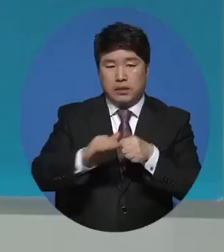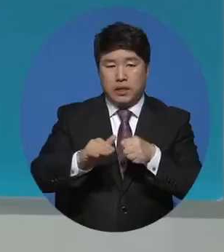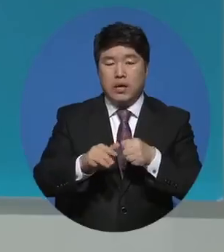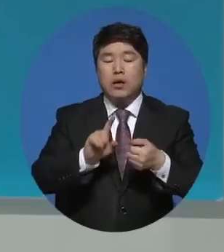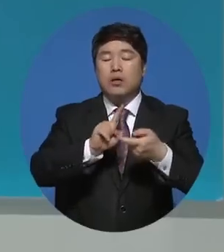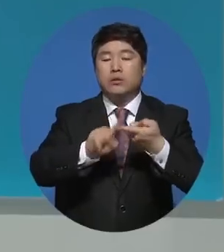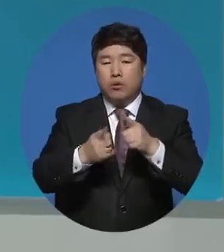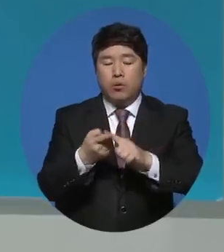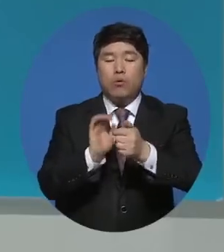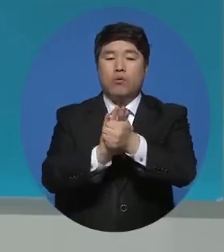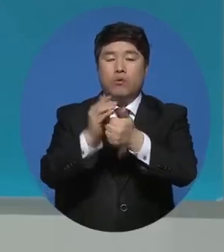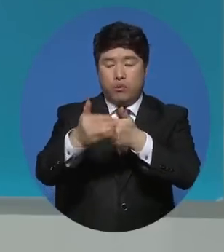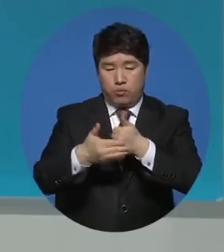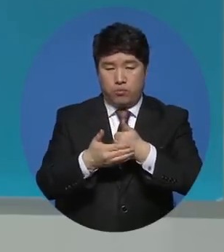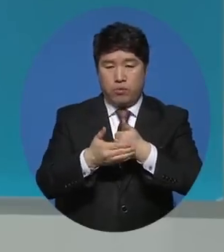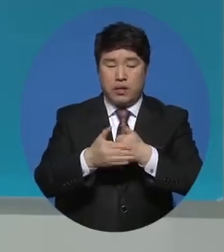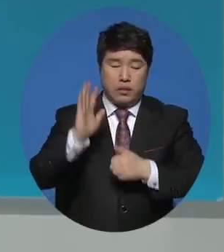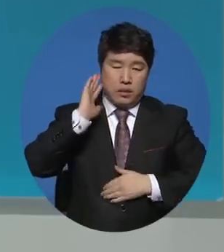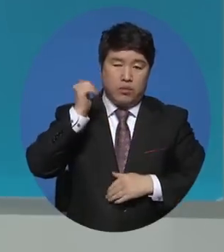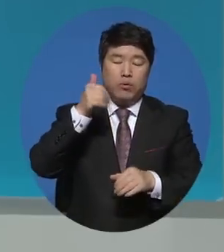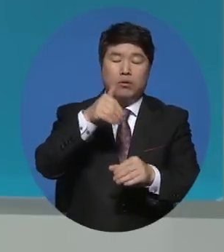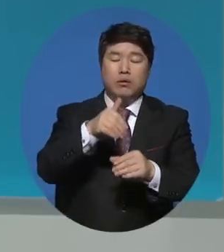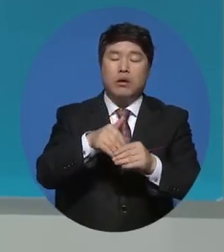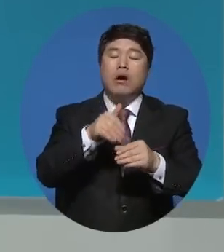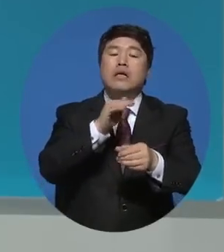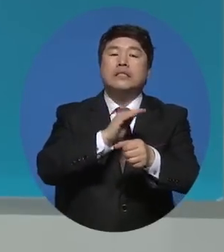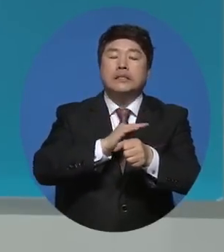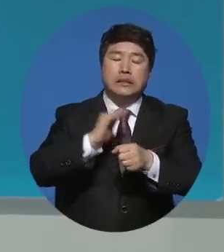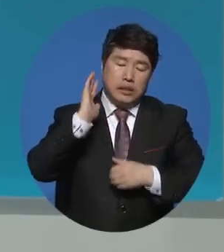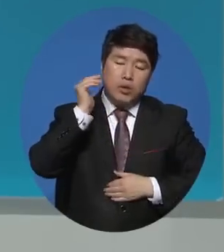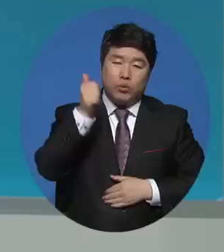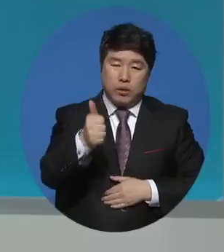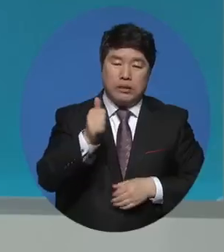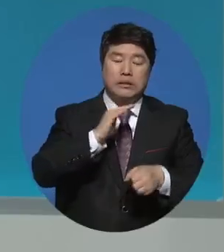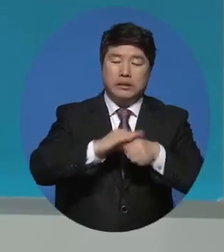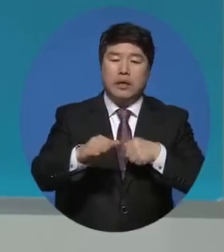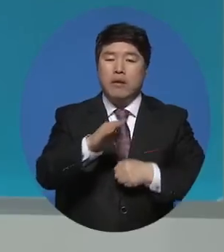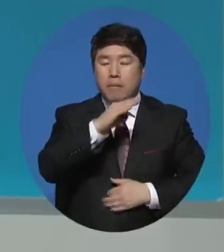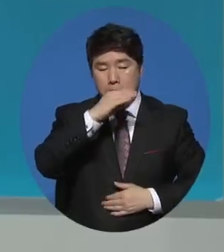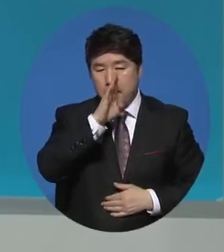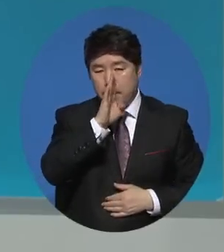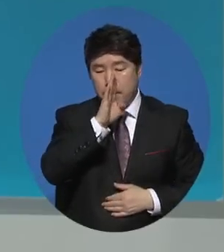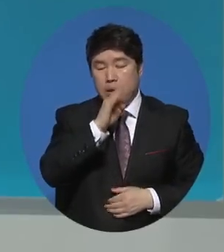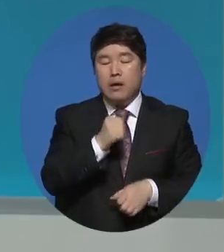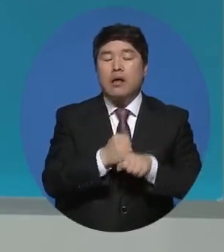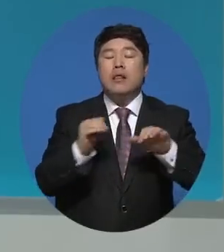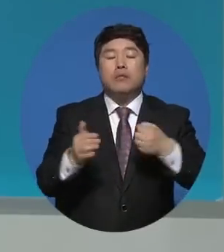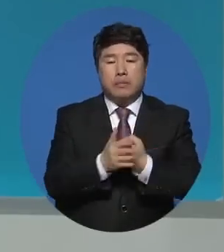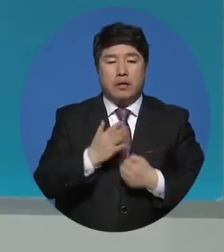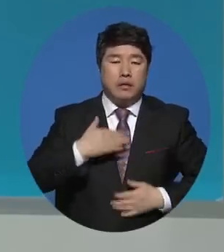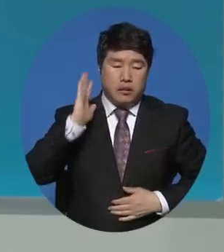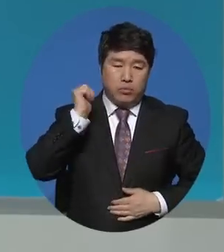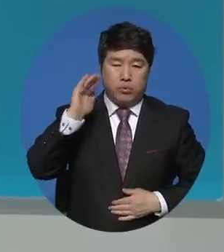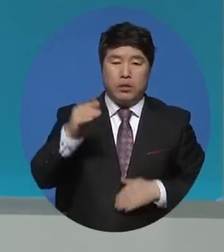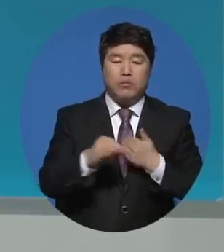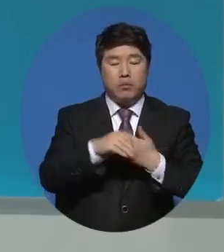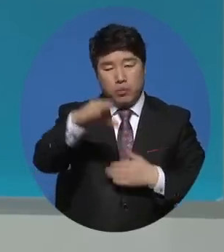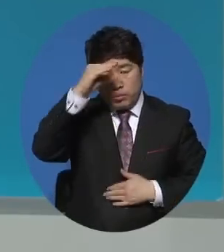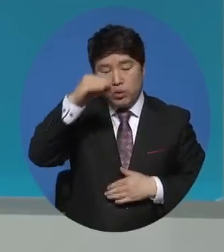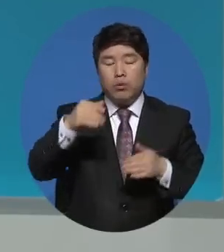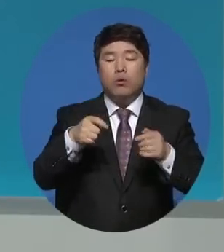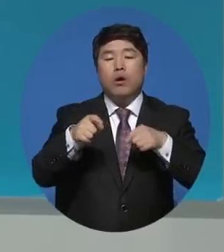대통령제가 정답이죠 그래서 제가 대통령이 되면 우선 모범적으로 실시를 하고 그것을